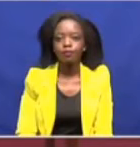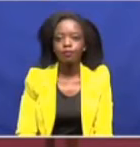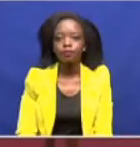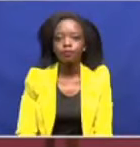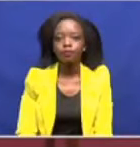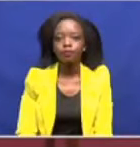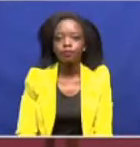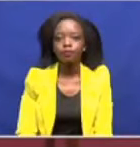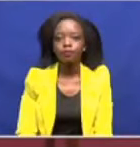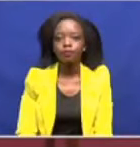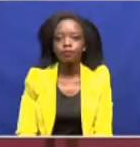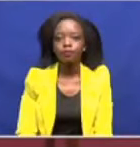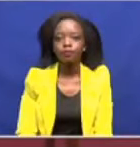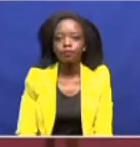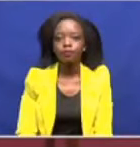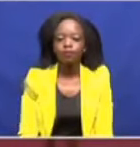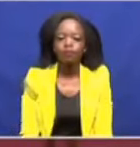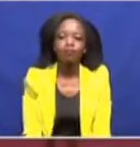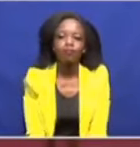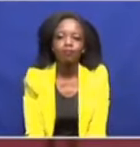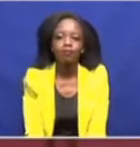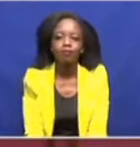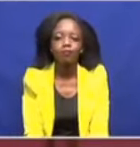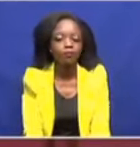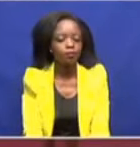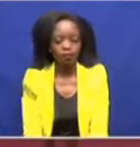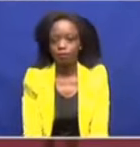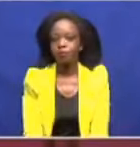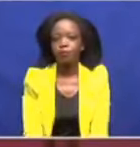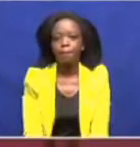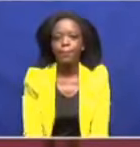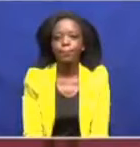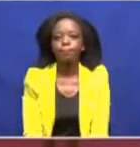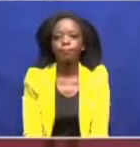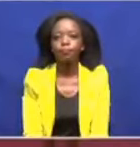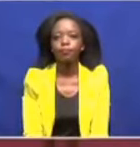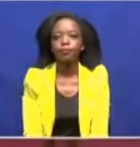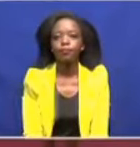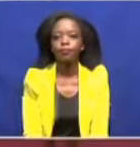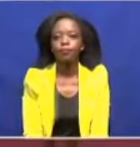Thank you.